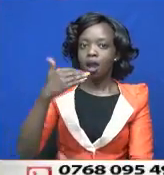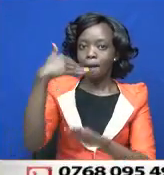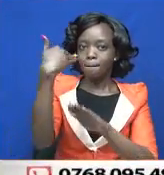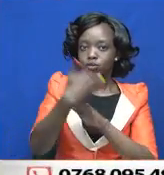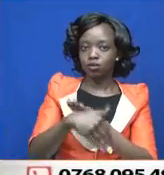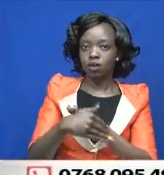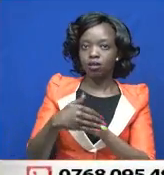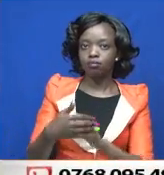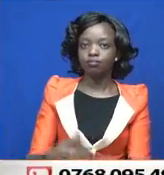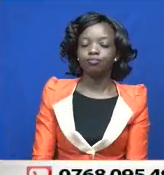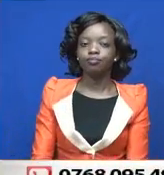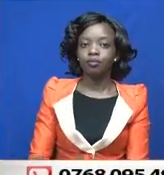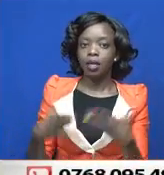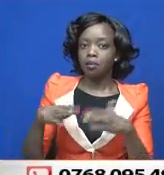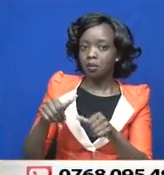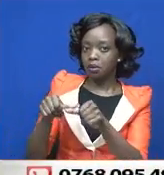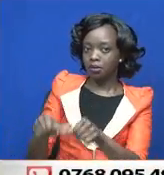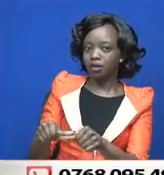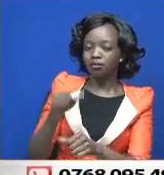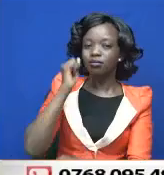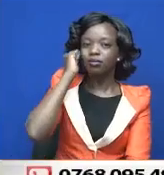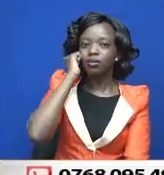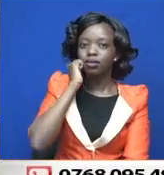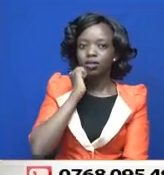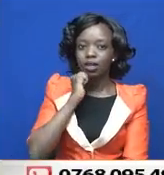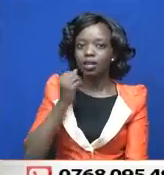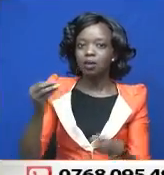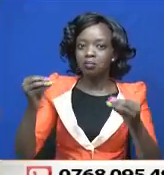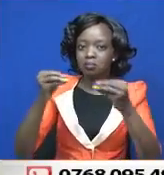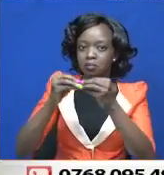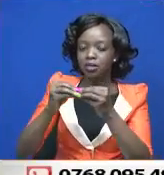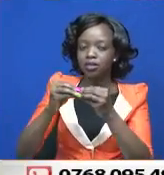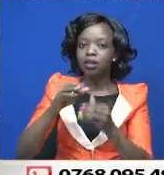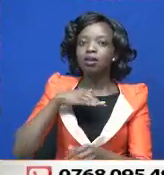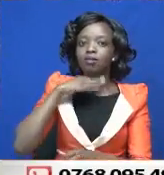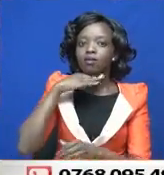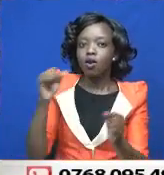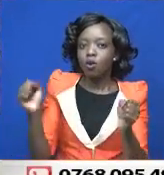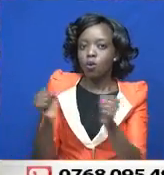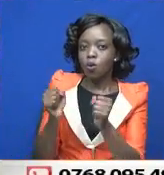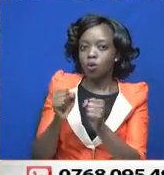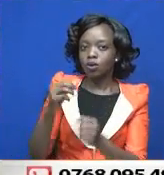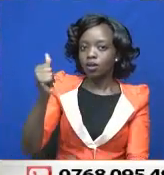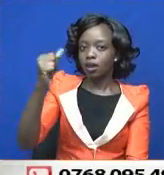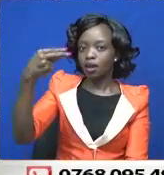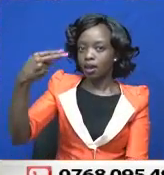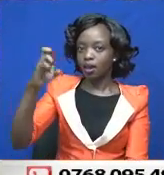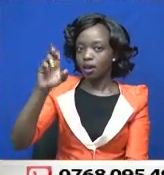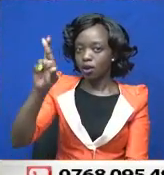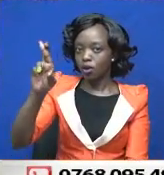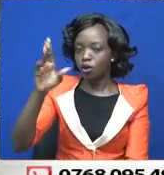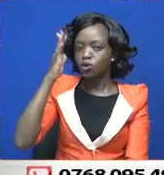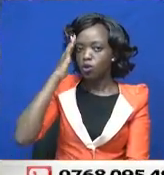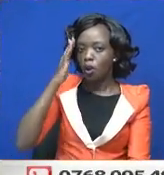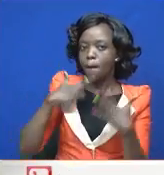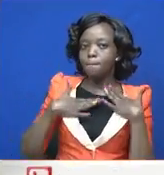Busia. Wakazi waliokuwa na huzuni walimiminika katika chumba cha kuhifadhi maiti cha Ahero ili kuwatambua jamaa